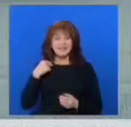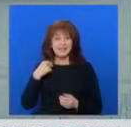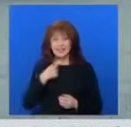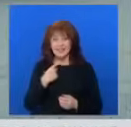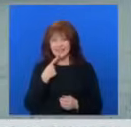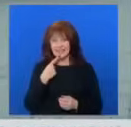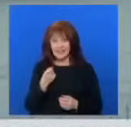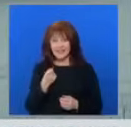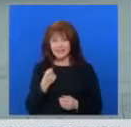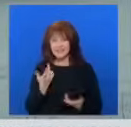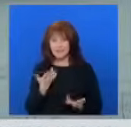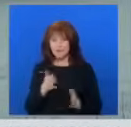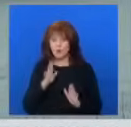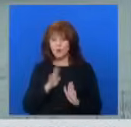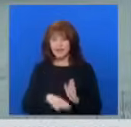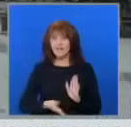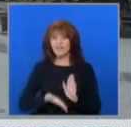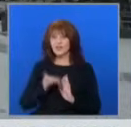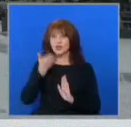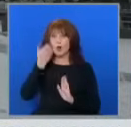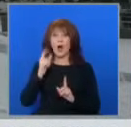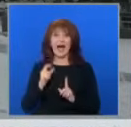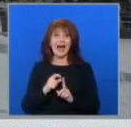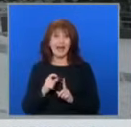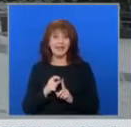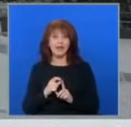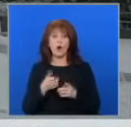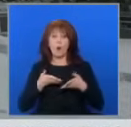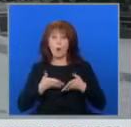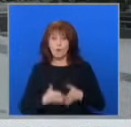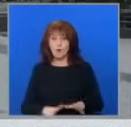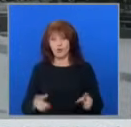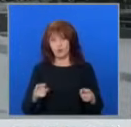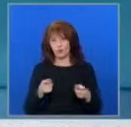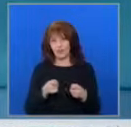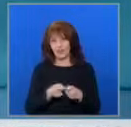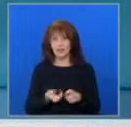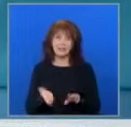Володимир Зеленски остава висок, но умората от войната продължава да се трупа.